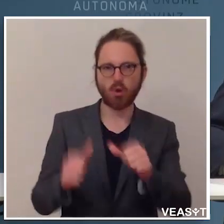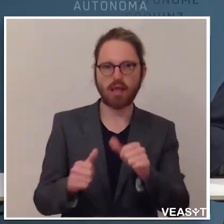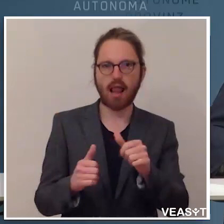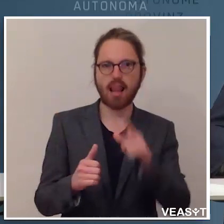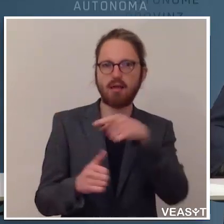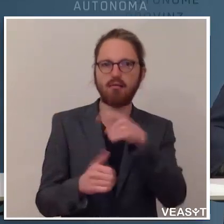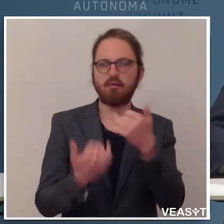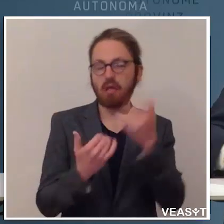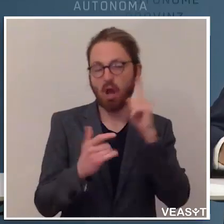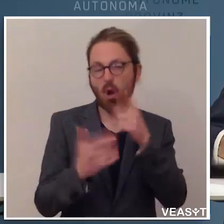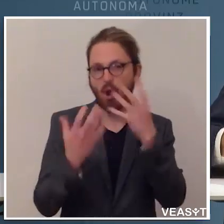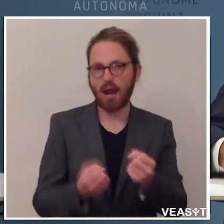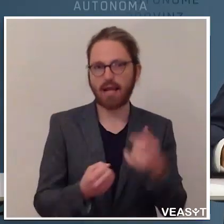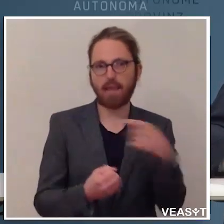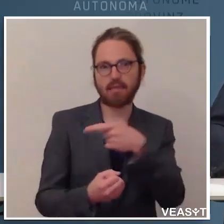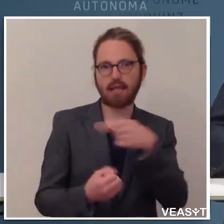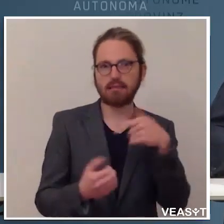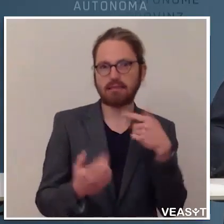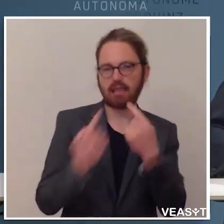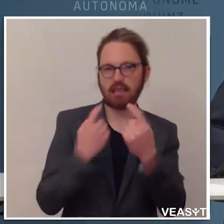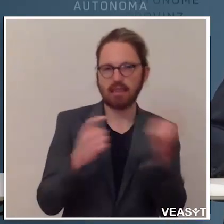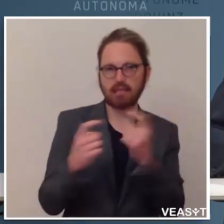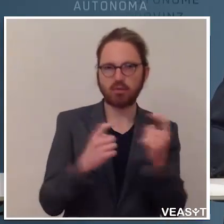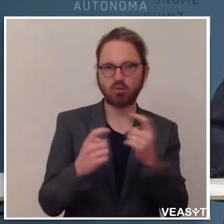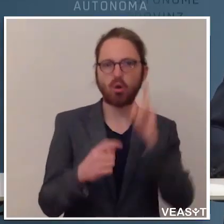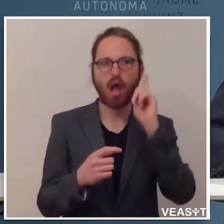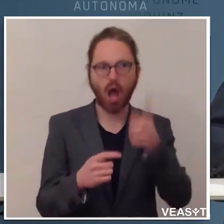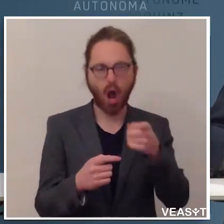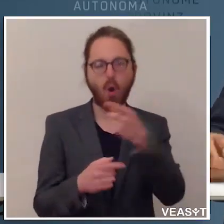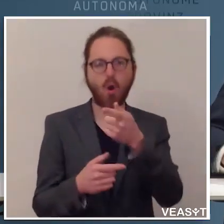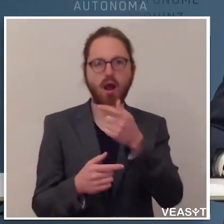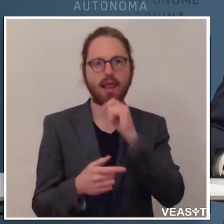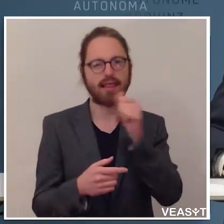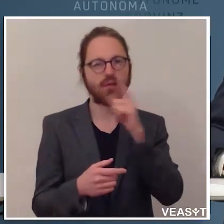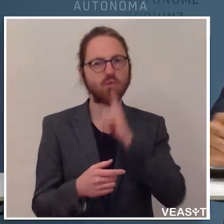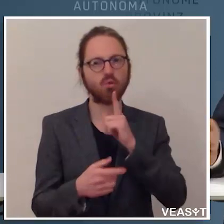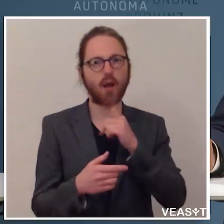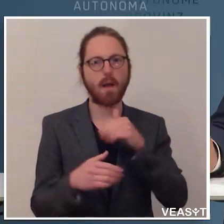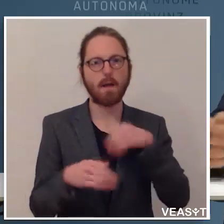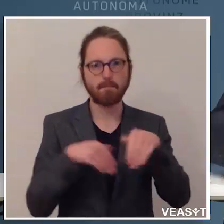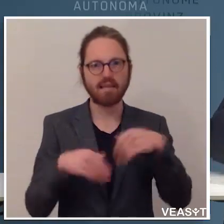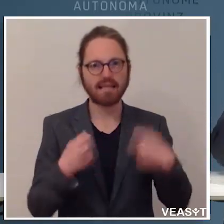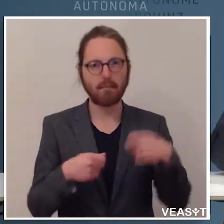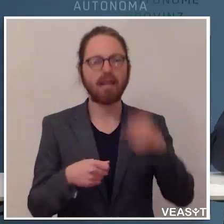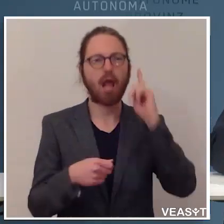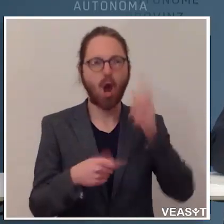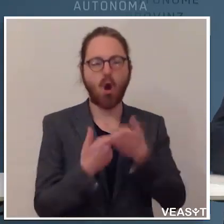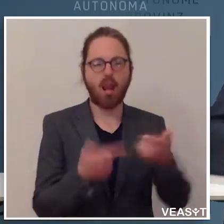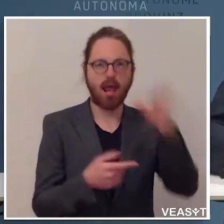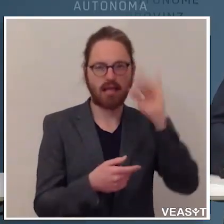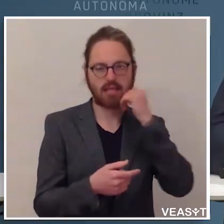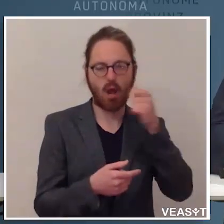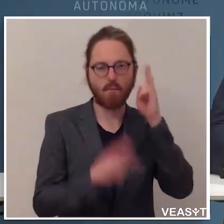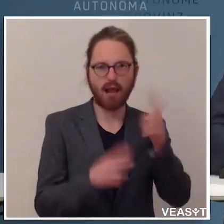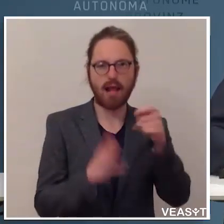dem neuen staatlichen Modell, das ist vielleicht auch ein Ergebnis dieser Diskussion, die wir in den letzten Tagen hatten, übrigens nicht dem Ministerpräsidenten, sondern auch dem Landeshauptmann